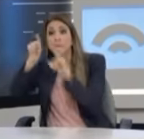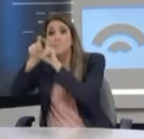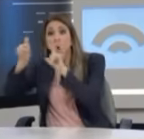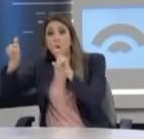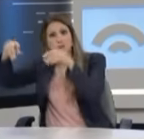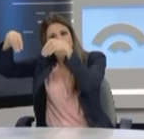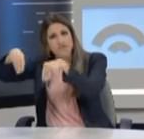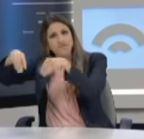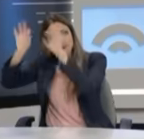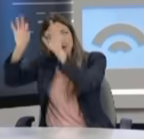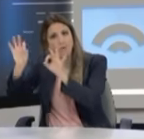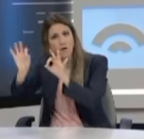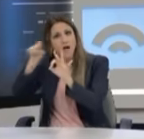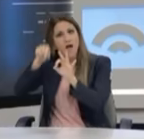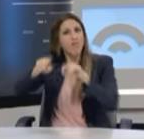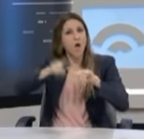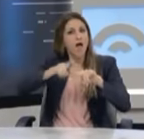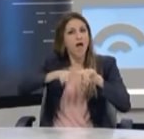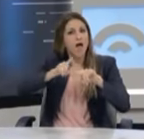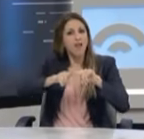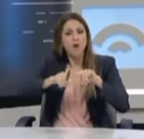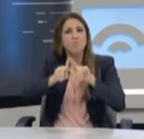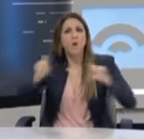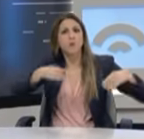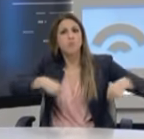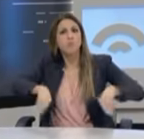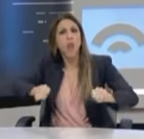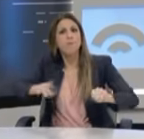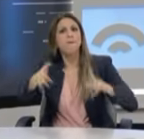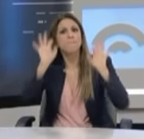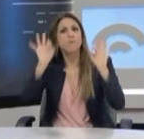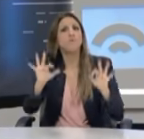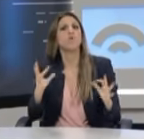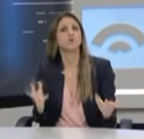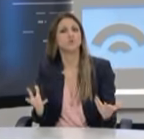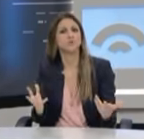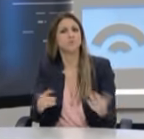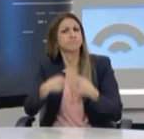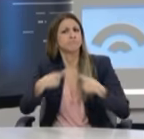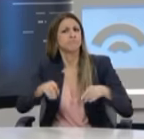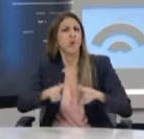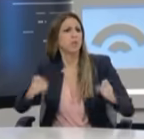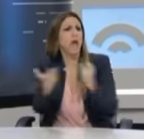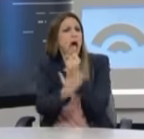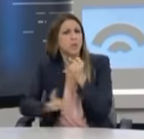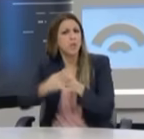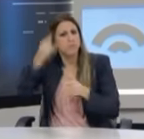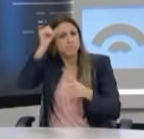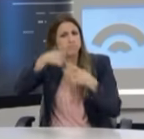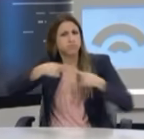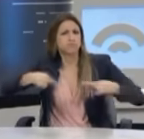θα αλλάξει άραγε στα βιβλία ιστορίας και των δύο χωρών, ώστε να μην